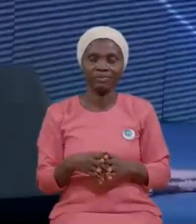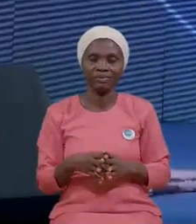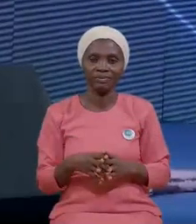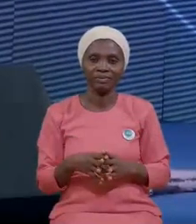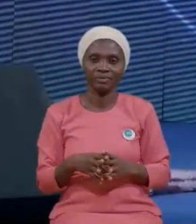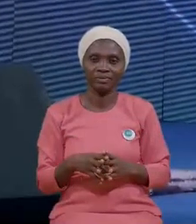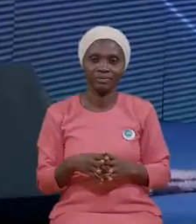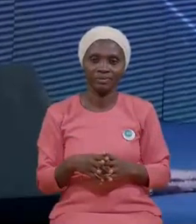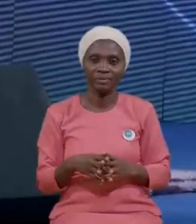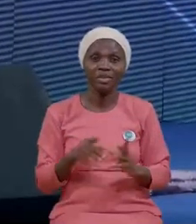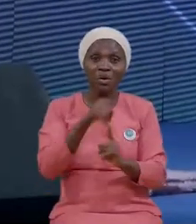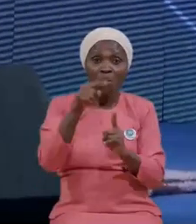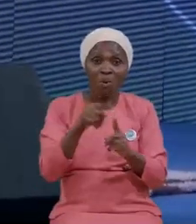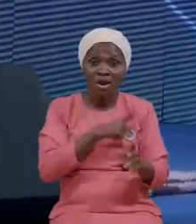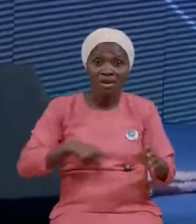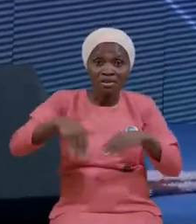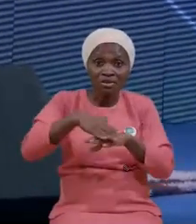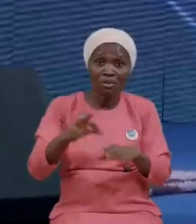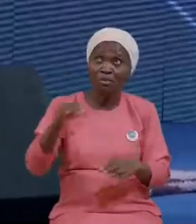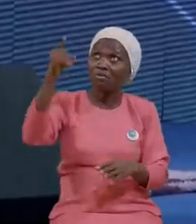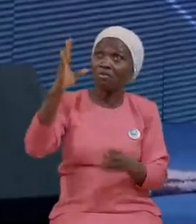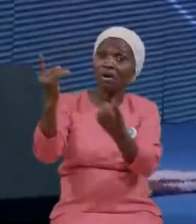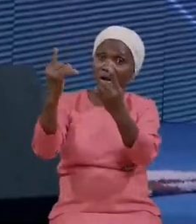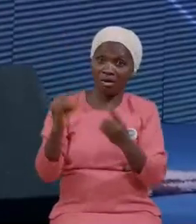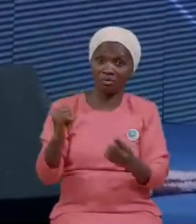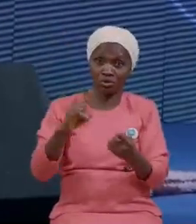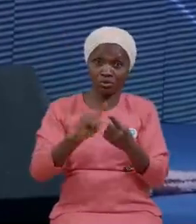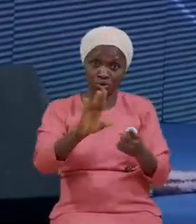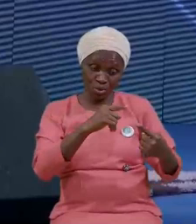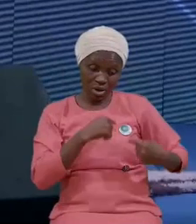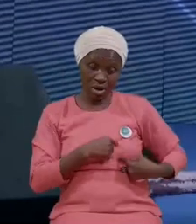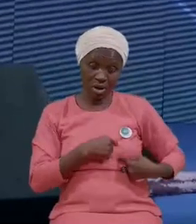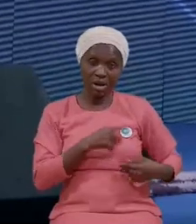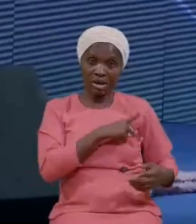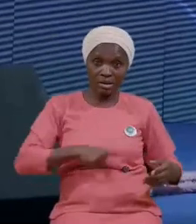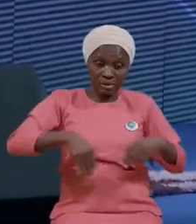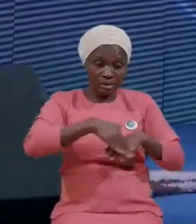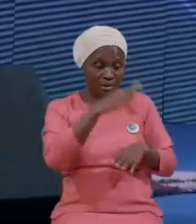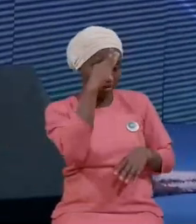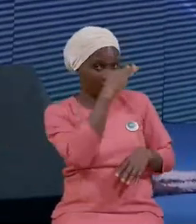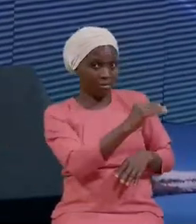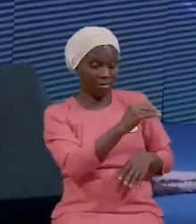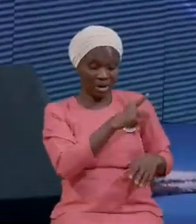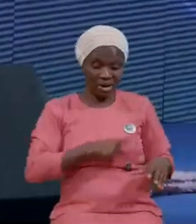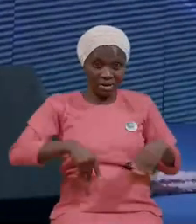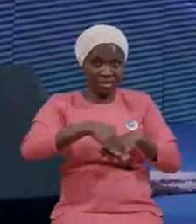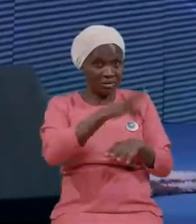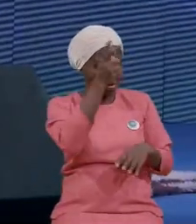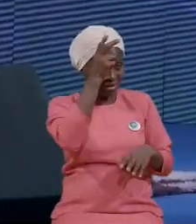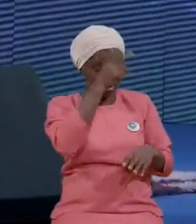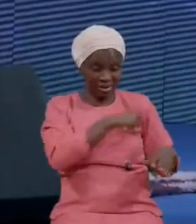Quand le royaume de Dieu vient dans ton cœur, le royaume de l'homme, le royaume de Satan, le royaume de Dieu de